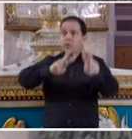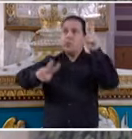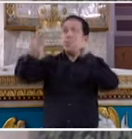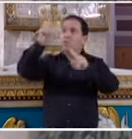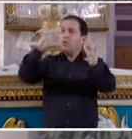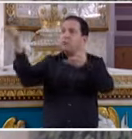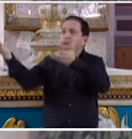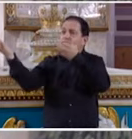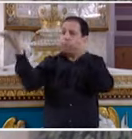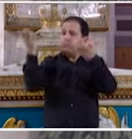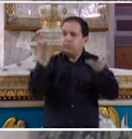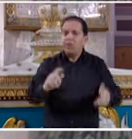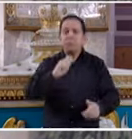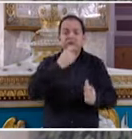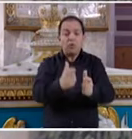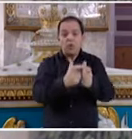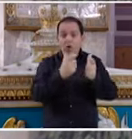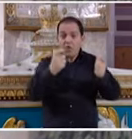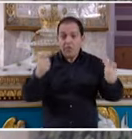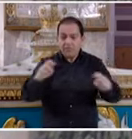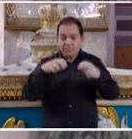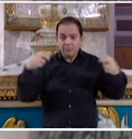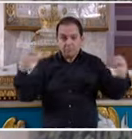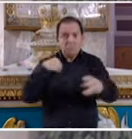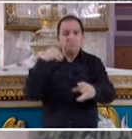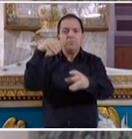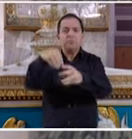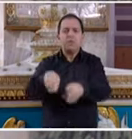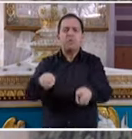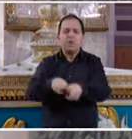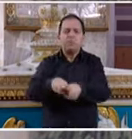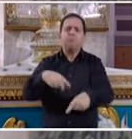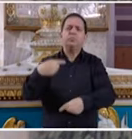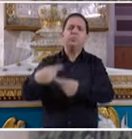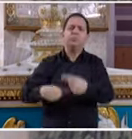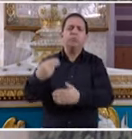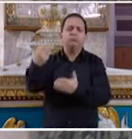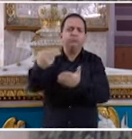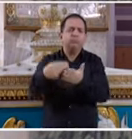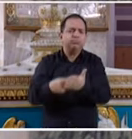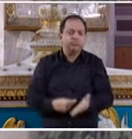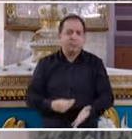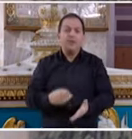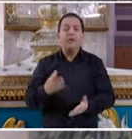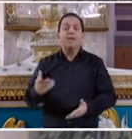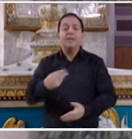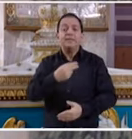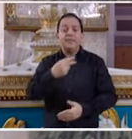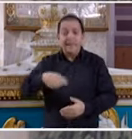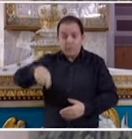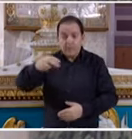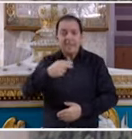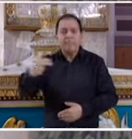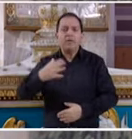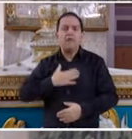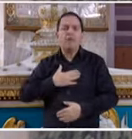Ο ίδιος ο μυστικός δείπνος που διενεργείται πάλιν και πολλάκης. Η Θεία Ευχαριστία είναι θυσία, επειδή από τούτο